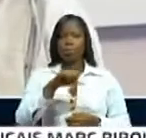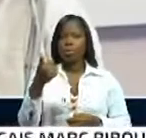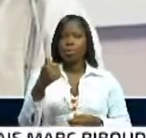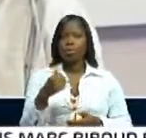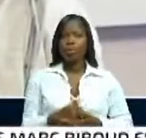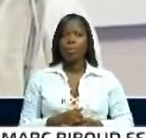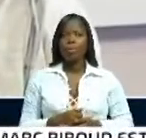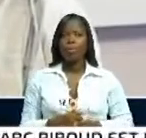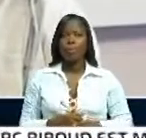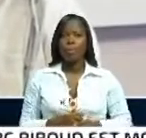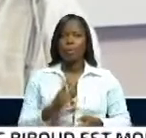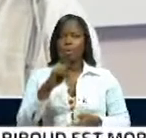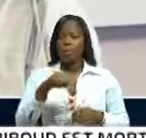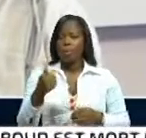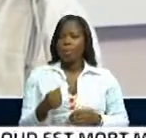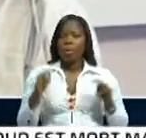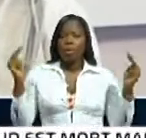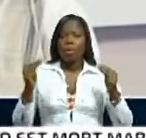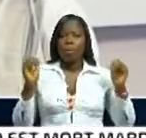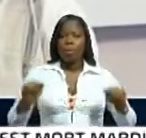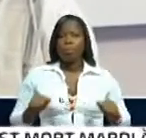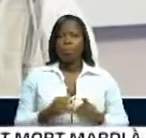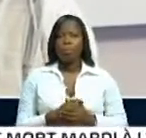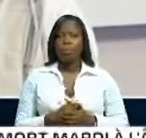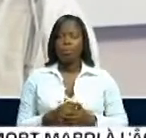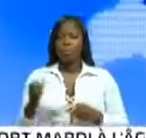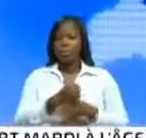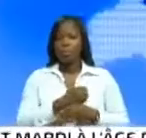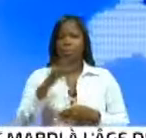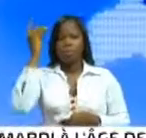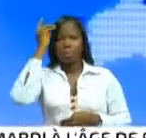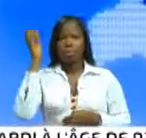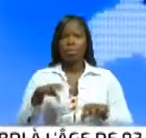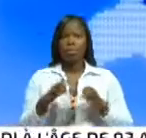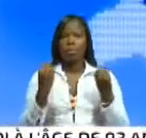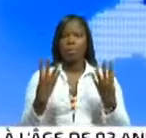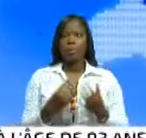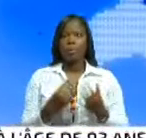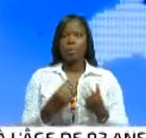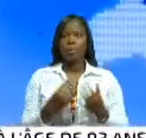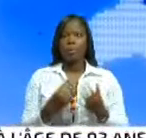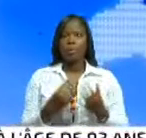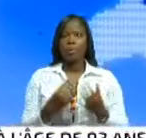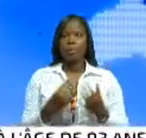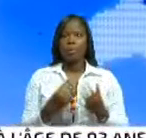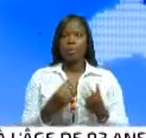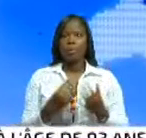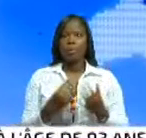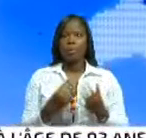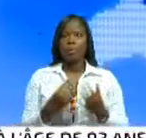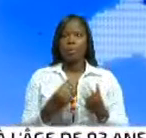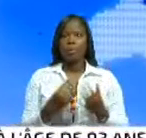un autre mouvement a pu regagner dakar à combien estimez vous les chances des registres moi je considère que